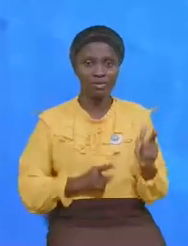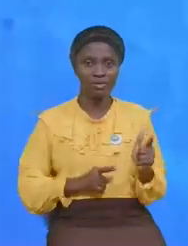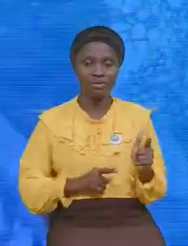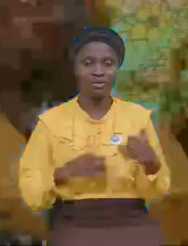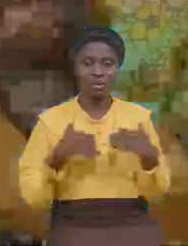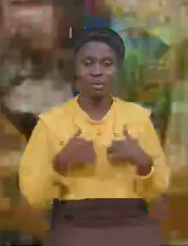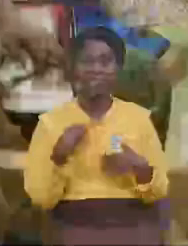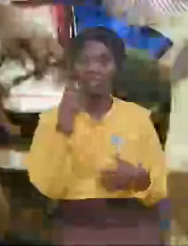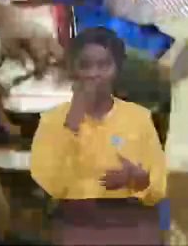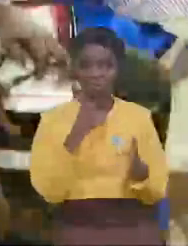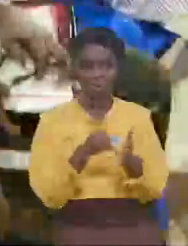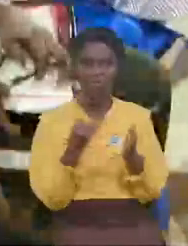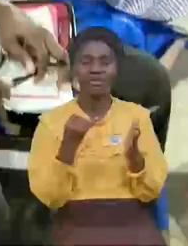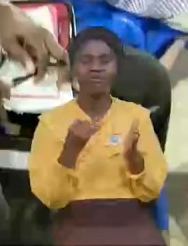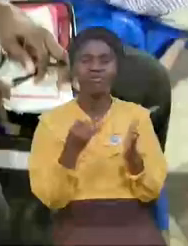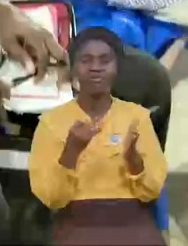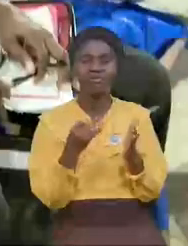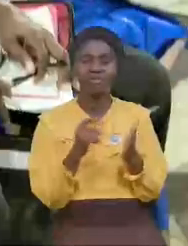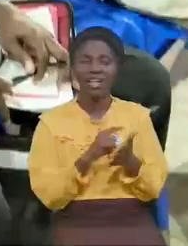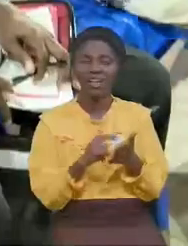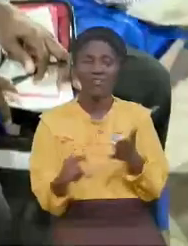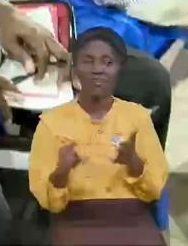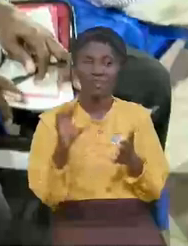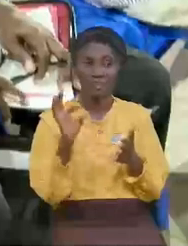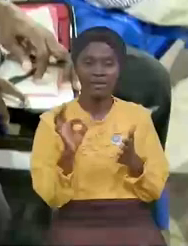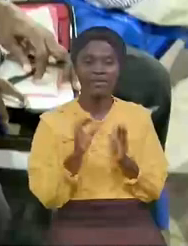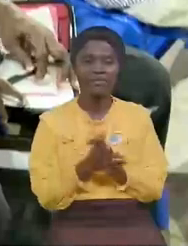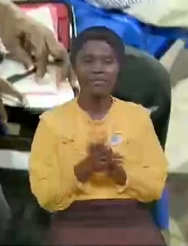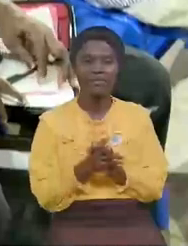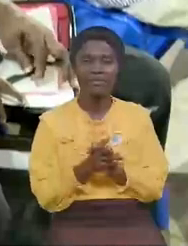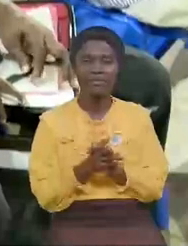Car l'Éternel a parlé. Verset 9 là-bas.